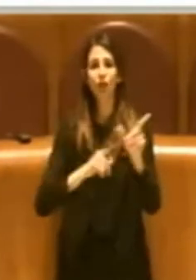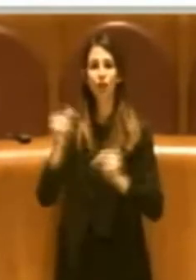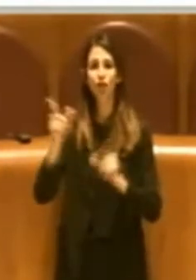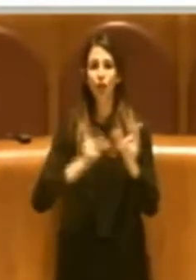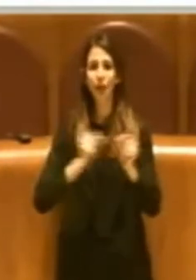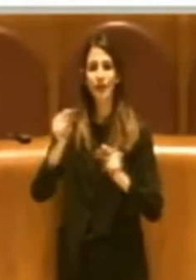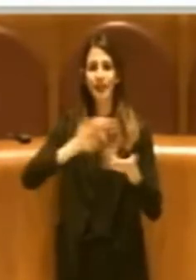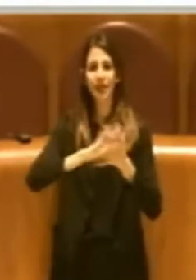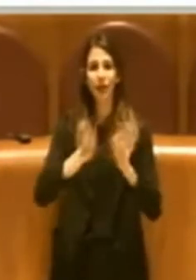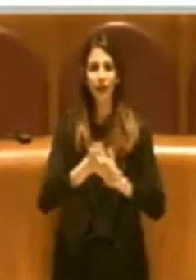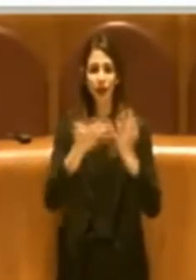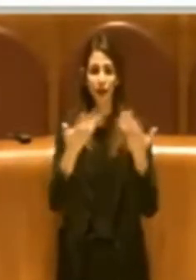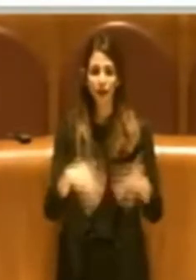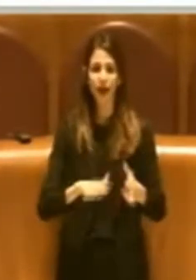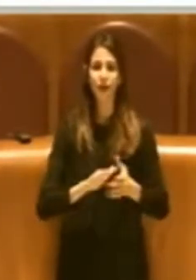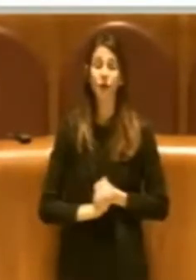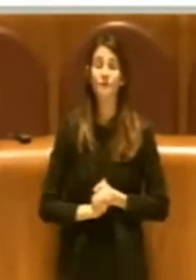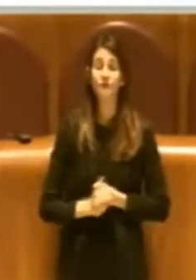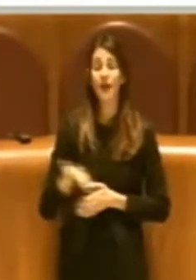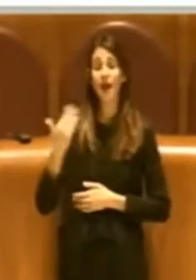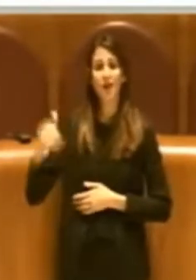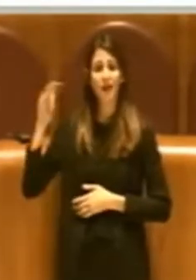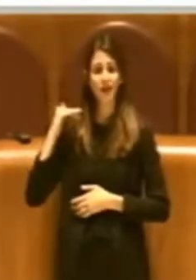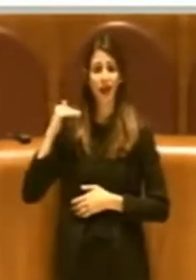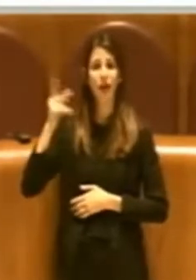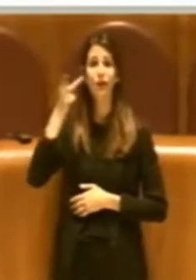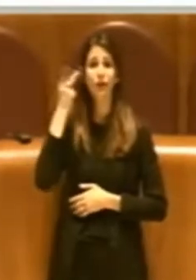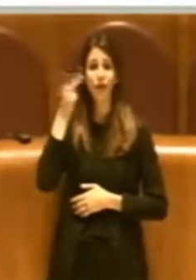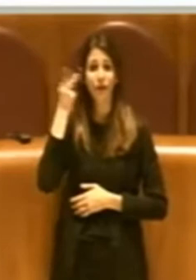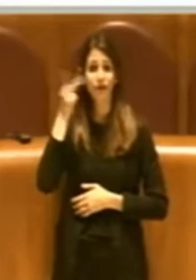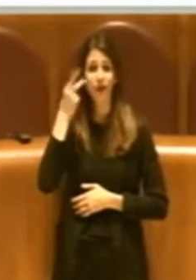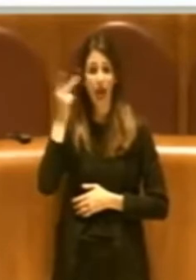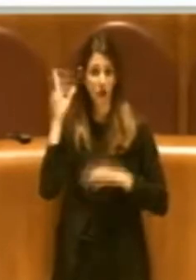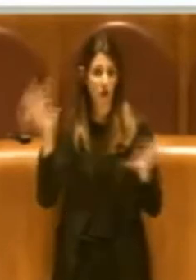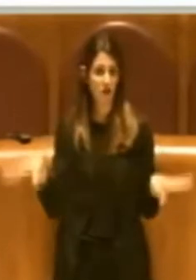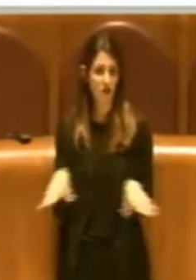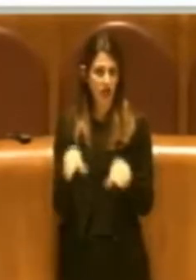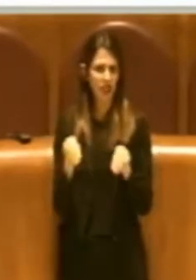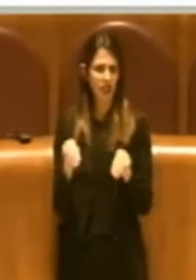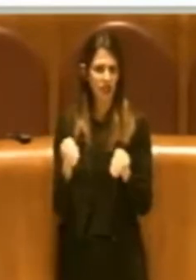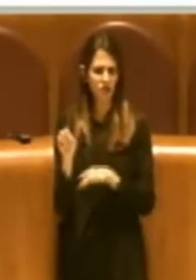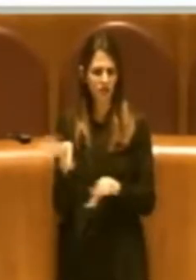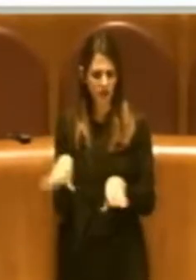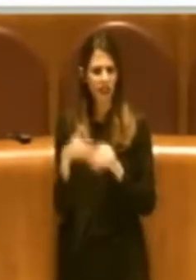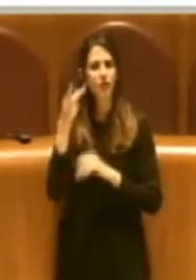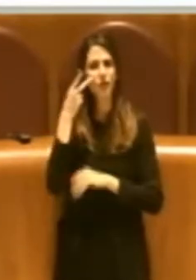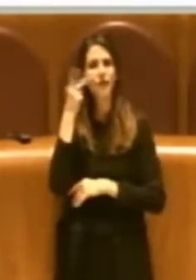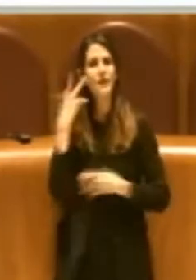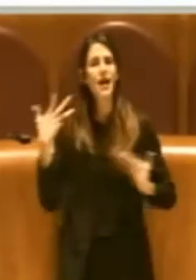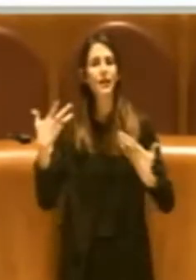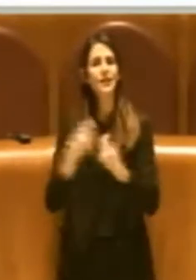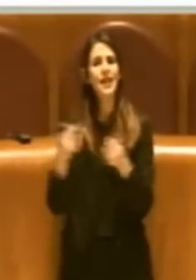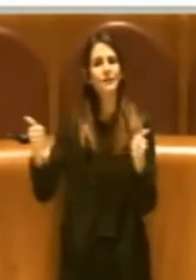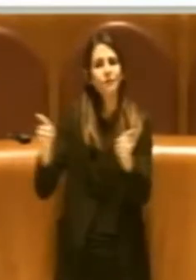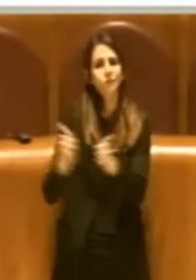primi di febbraio, quando con il consigliere Diaco abbiamo